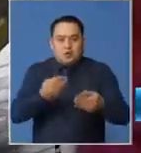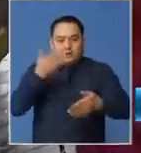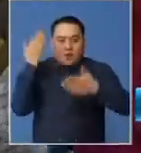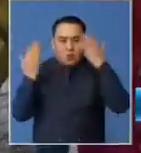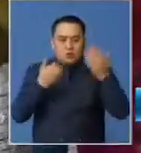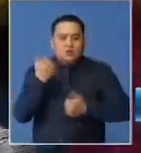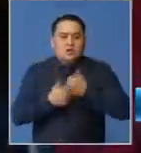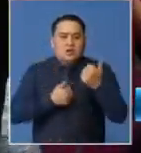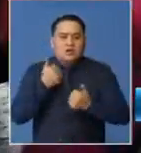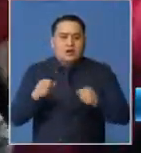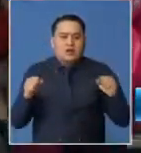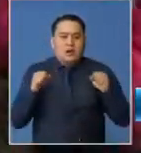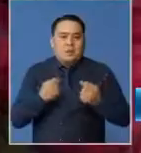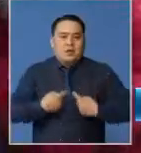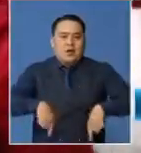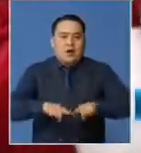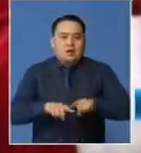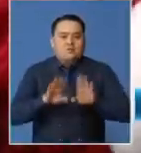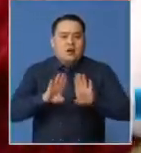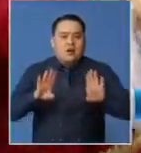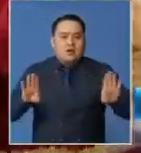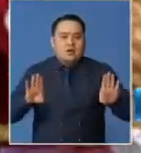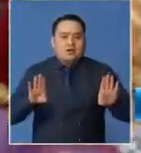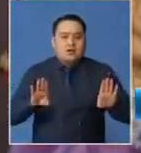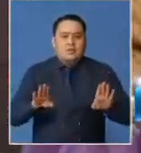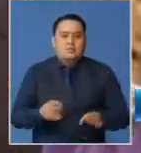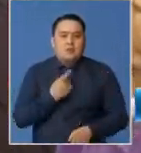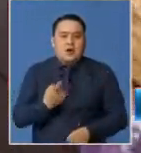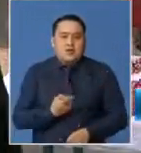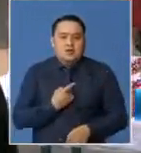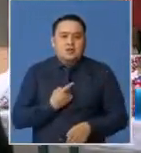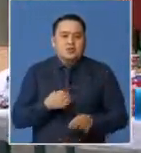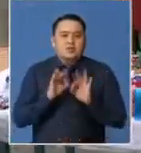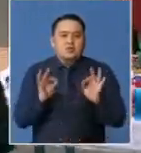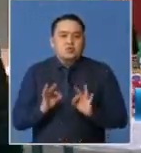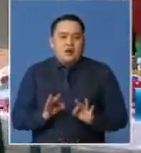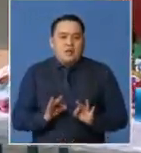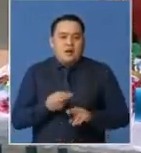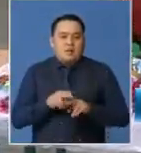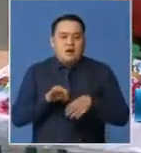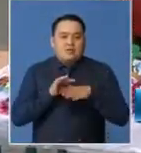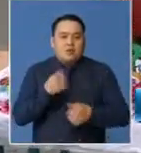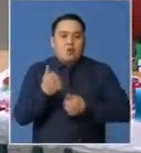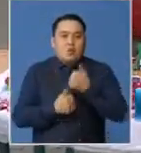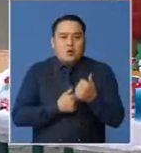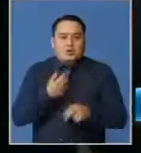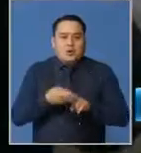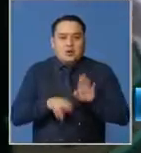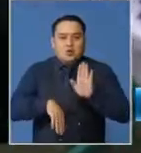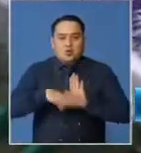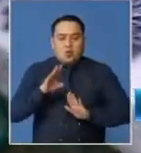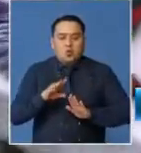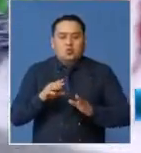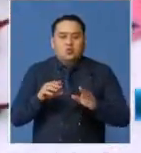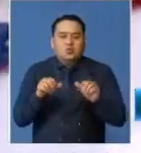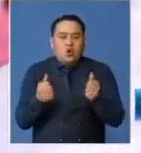спортивных состязаниях. Здесь же была организована выставка изделий мастеров прикладного искусства, а также проведен конкурс на самое лучшее